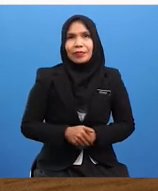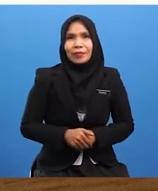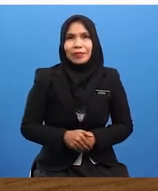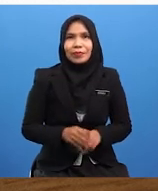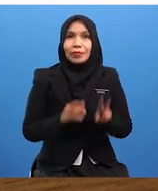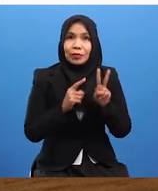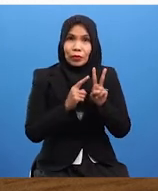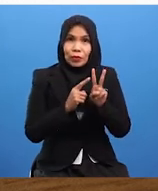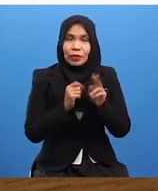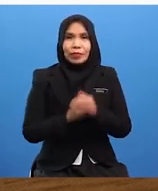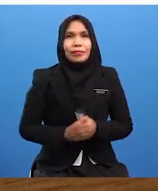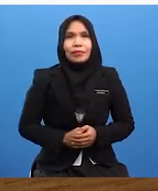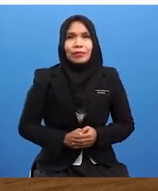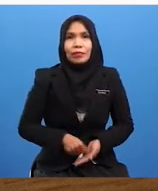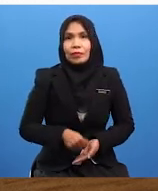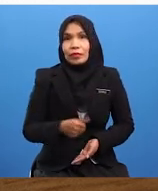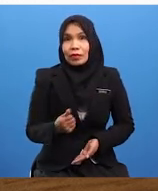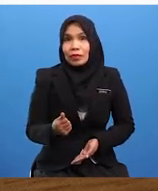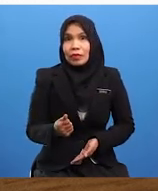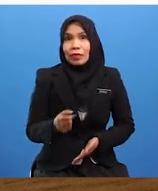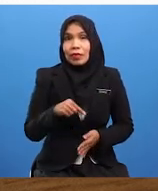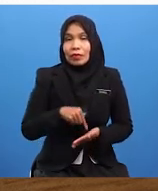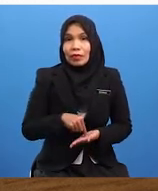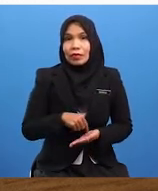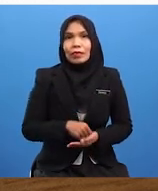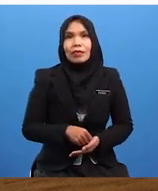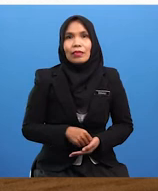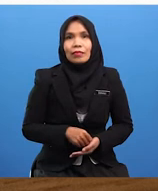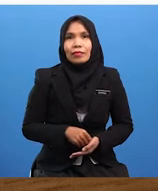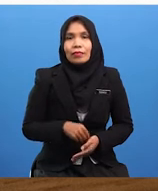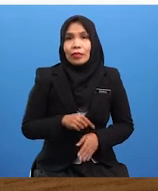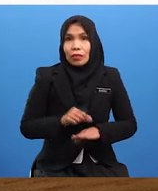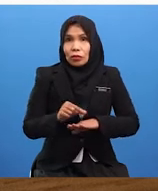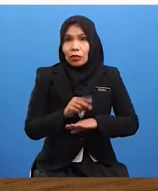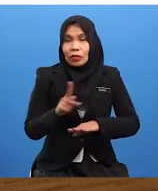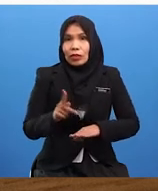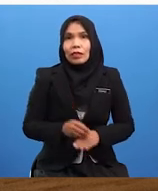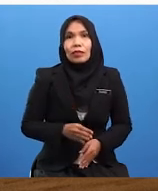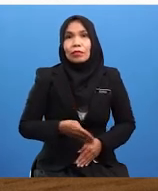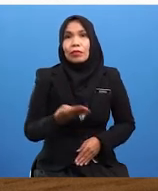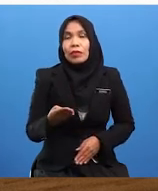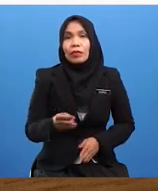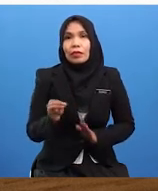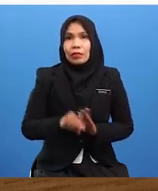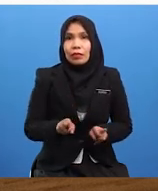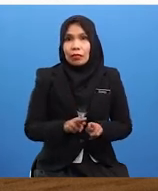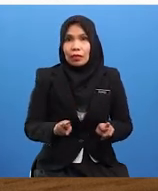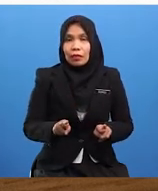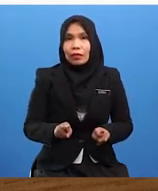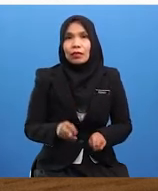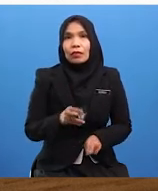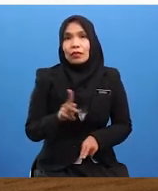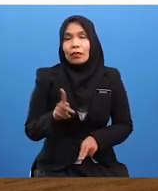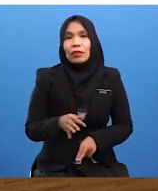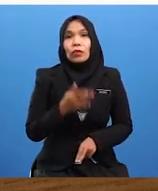2. Alat ini digunakan bagi meratakan warna dalam cetakan